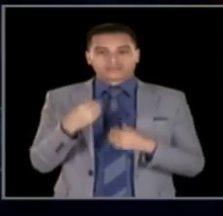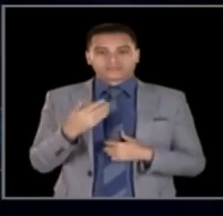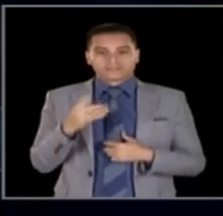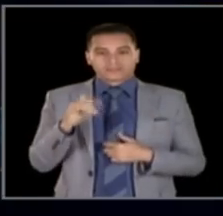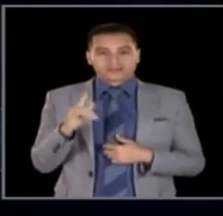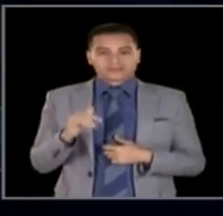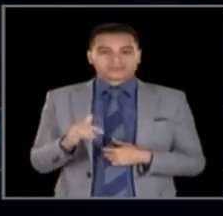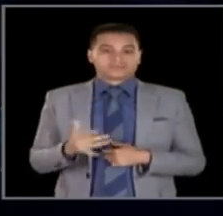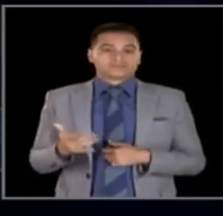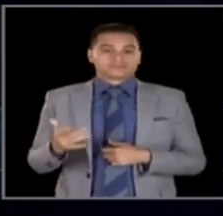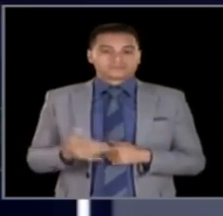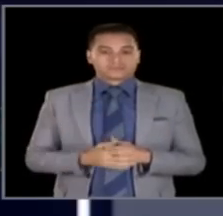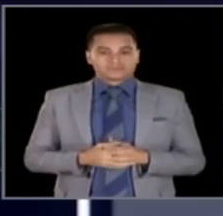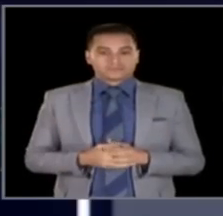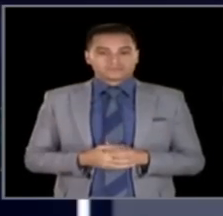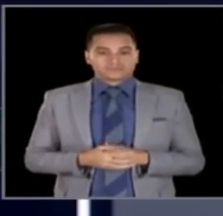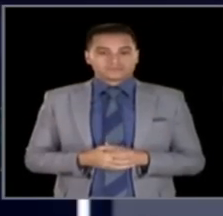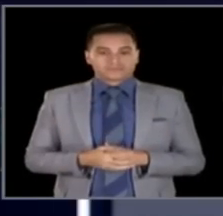بينج. غلط. غلط.